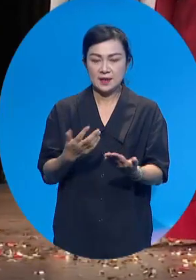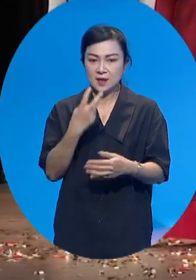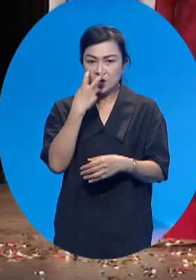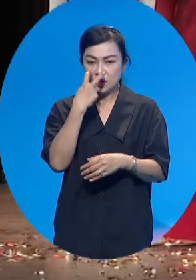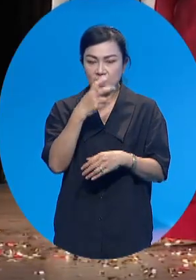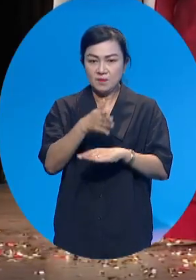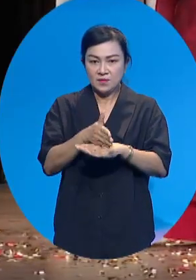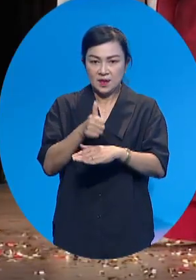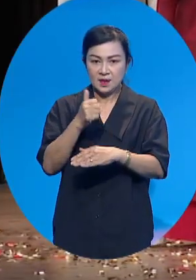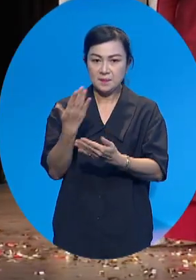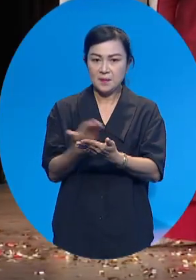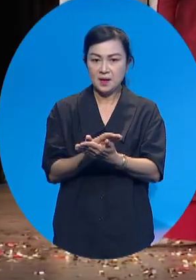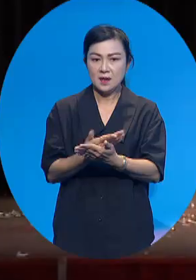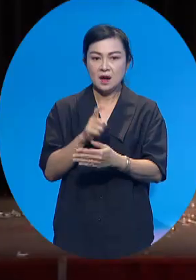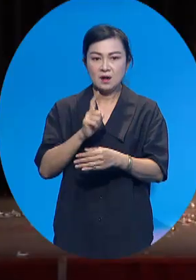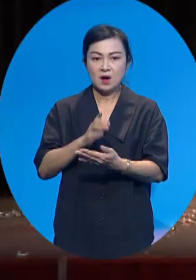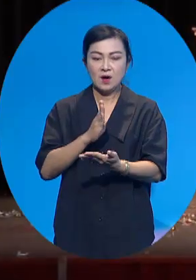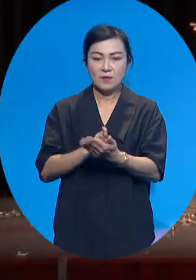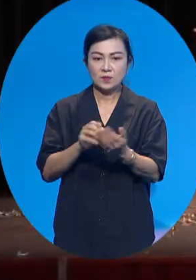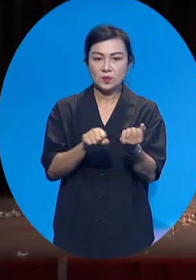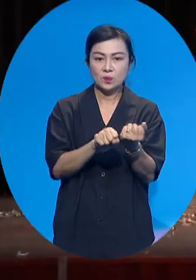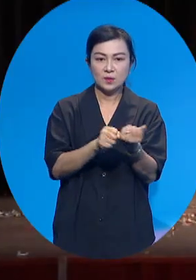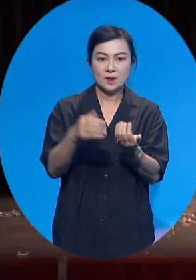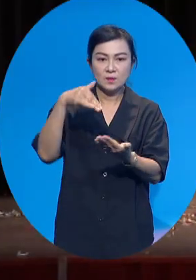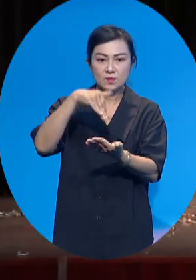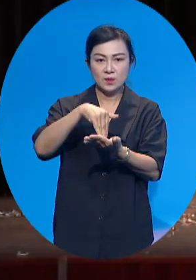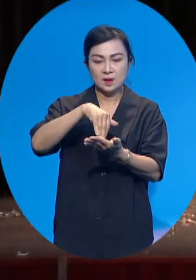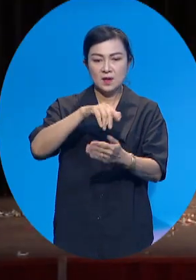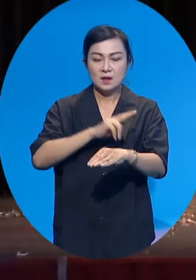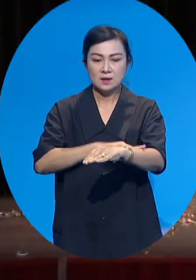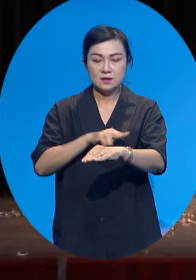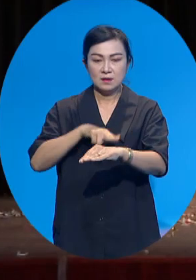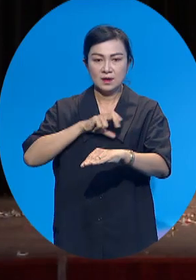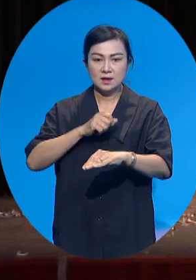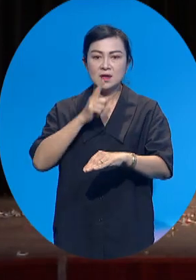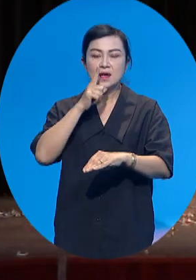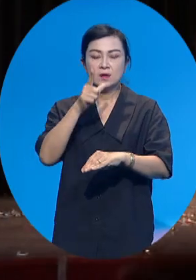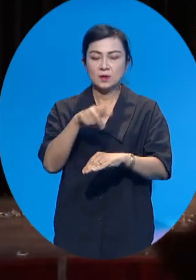kiếm những tài năng mới, từ đó có những biện pháp thúc đẩy bồi dưỡng, đào tạo lực lượng nghệ sĩ ảo thuật của nước ta.